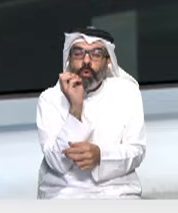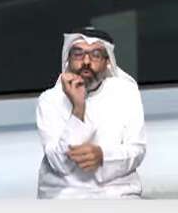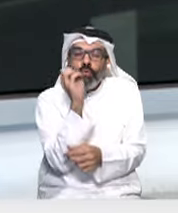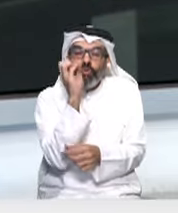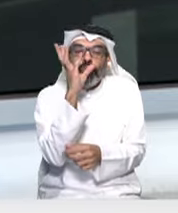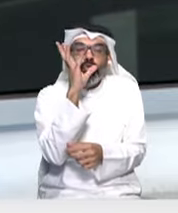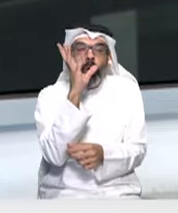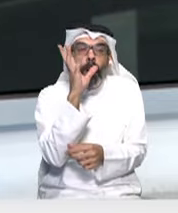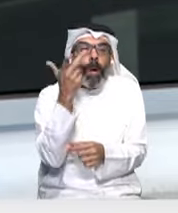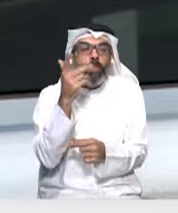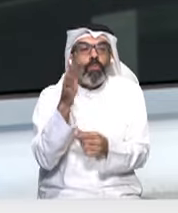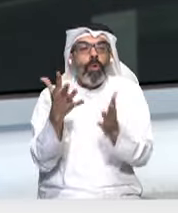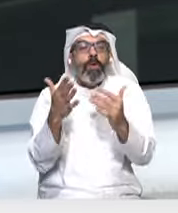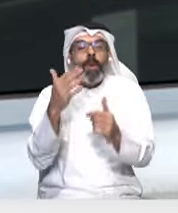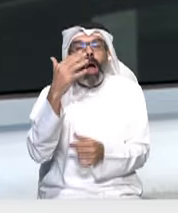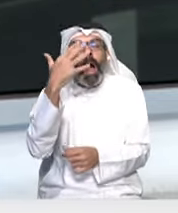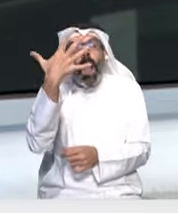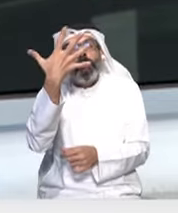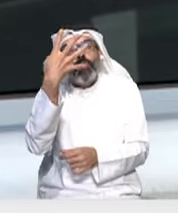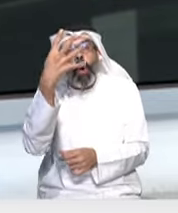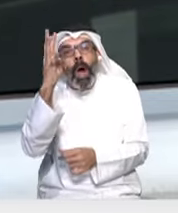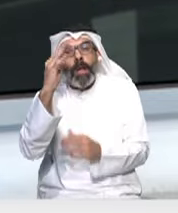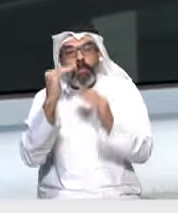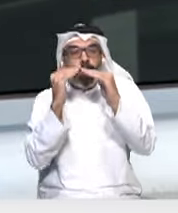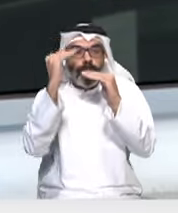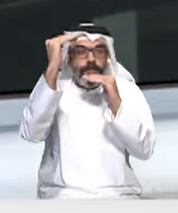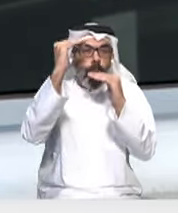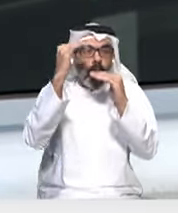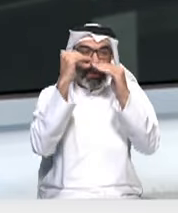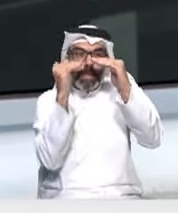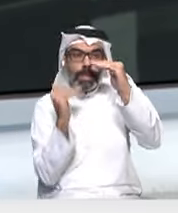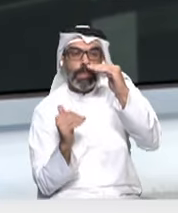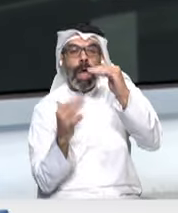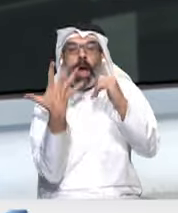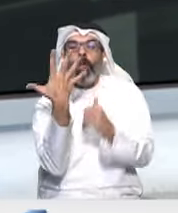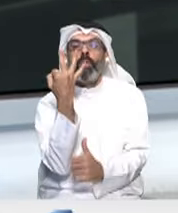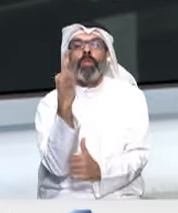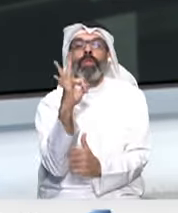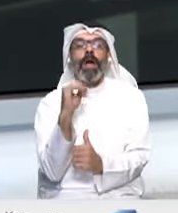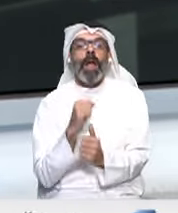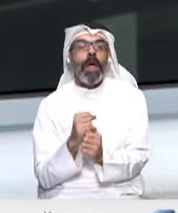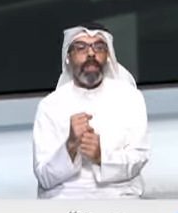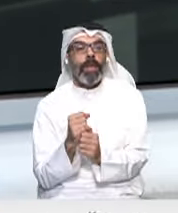الحرارة، متوقع درجات الحرارة العظمى متفاوتة ما بين 44 إلى 45 درجة مئوية،